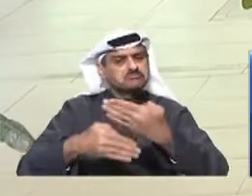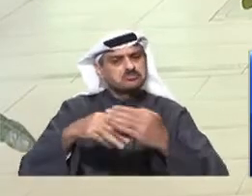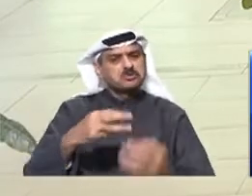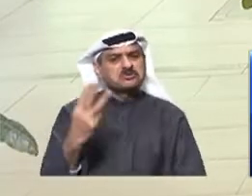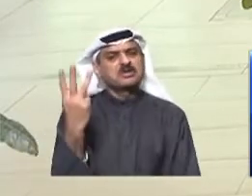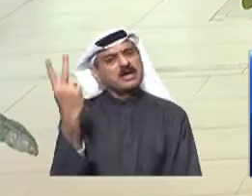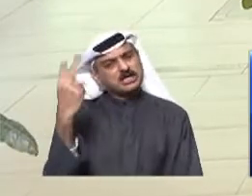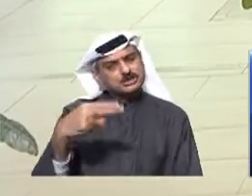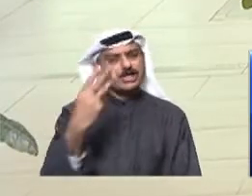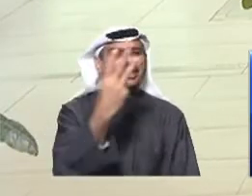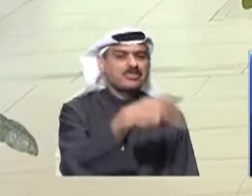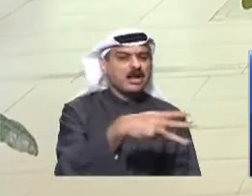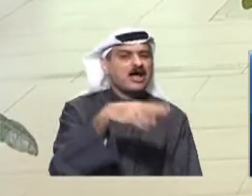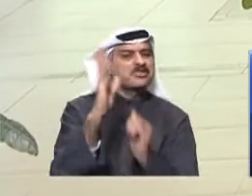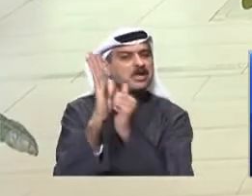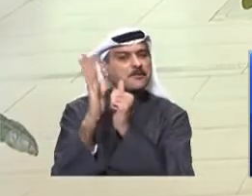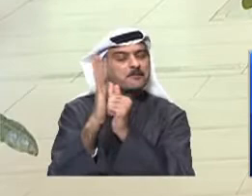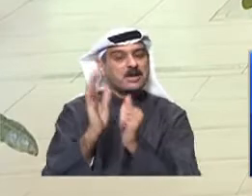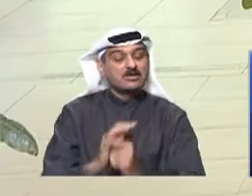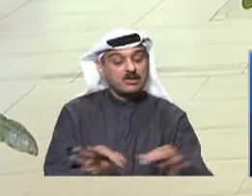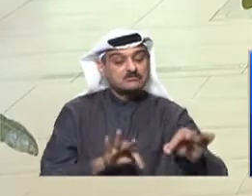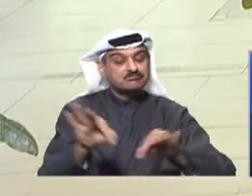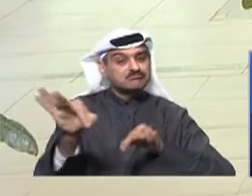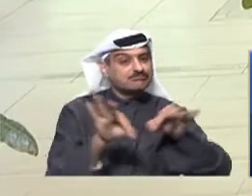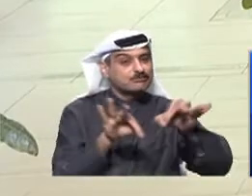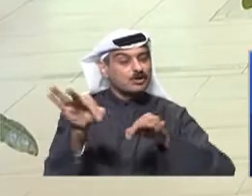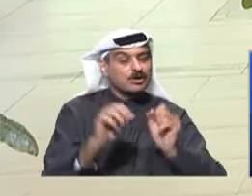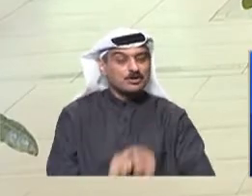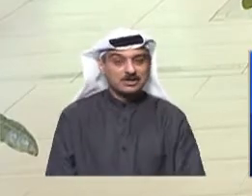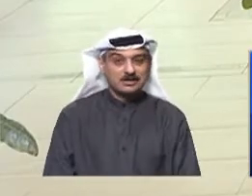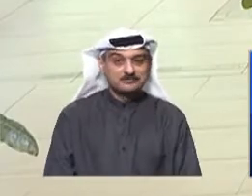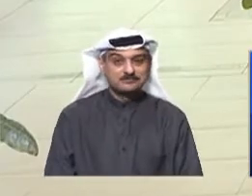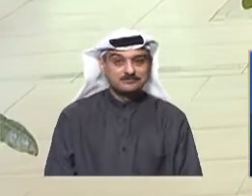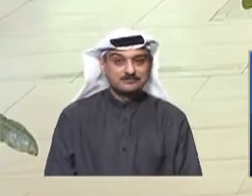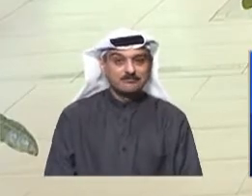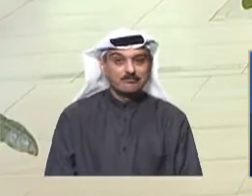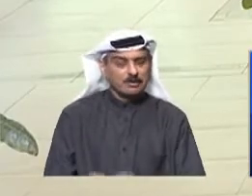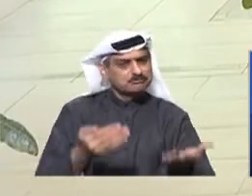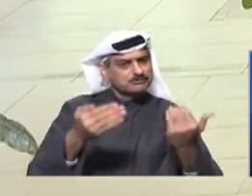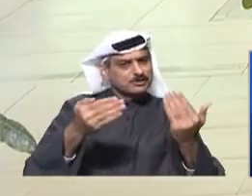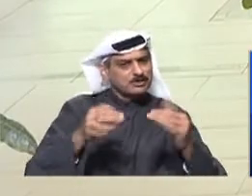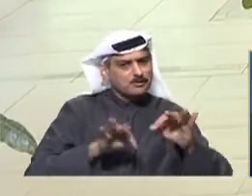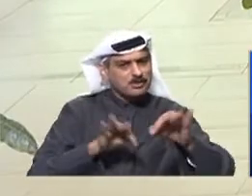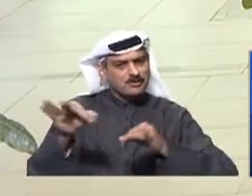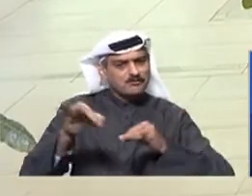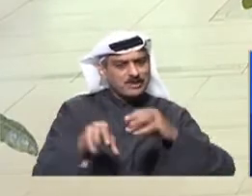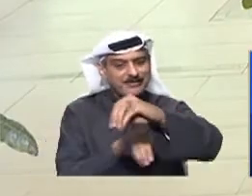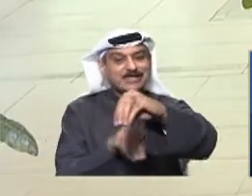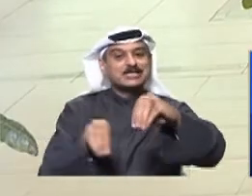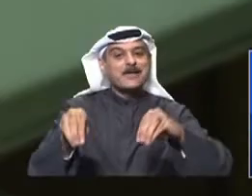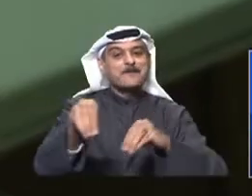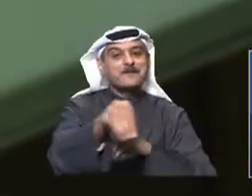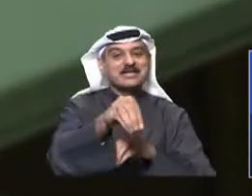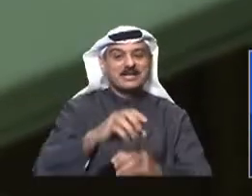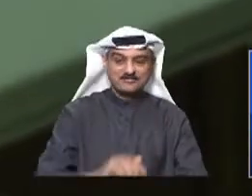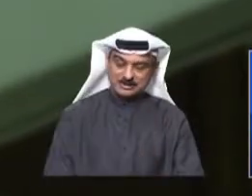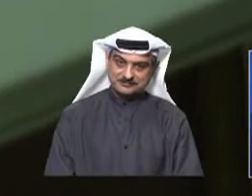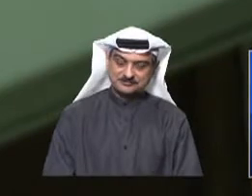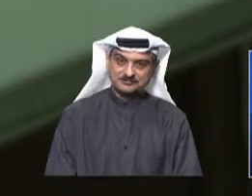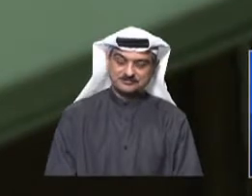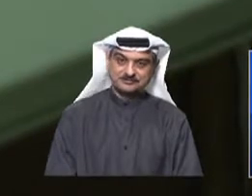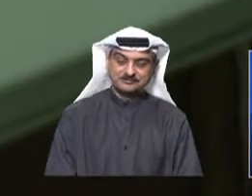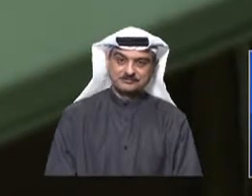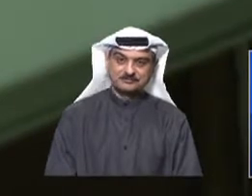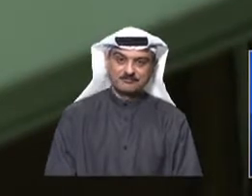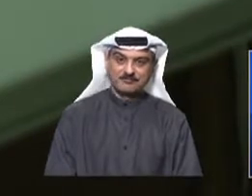عمارة، يتم وضع لها خطة مسبقة في قبل لا تكون عملية الاستبدال،